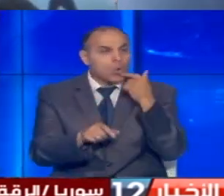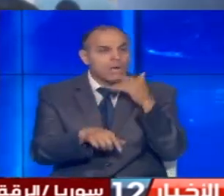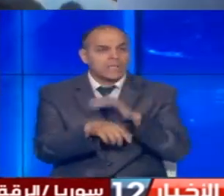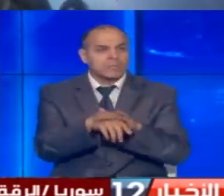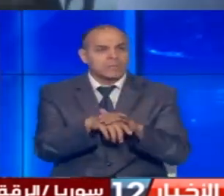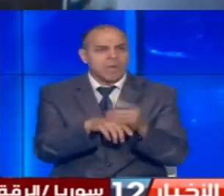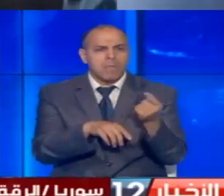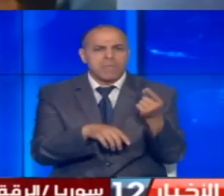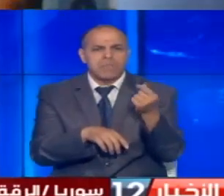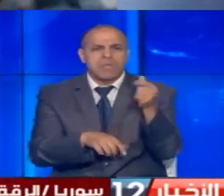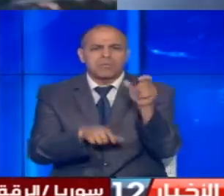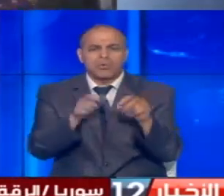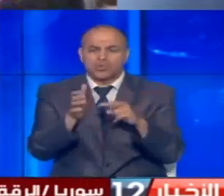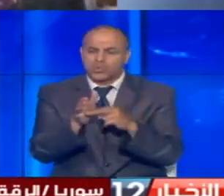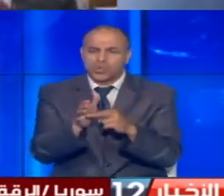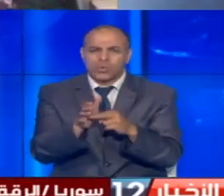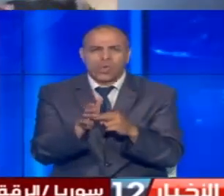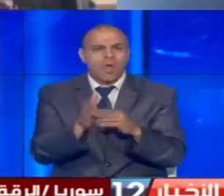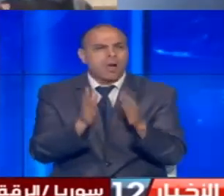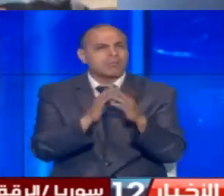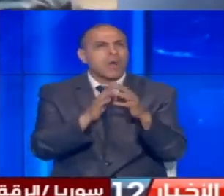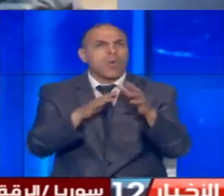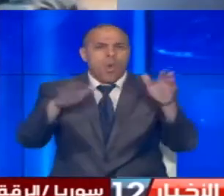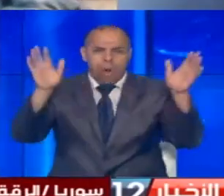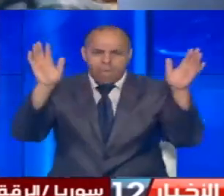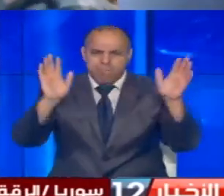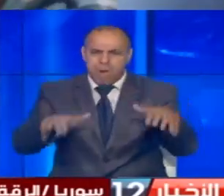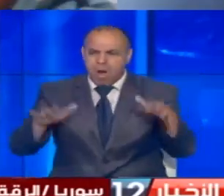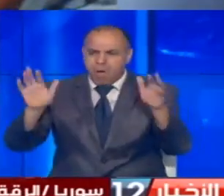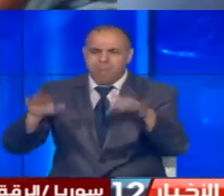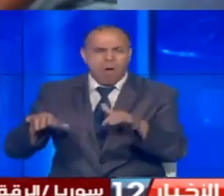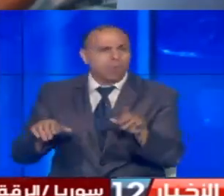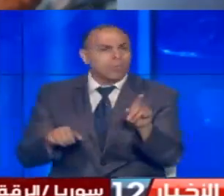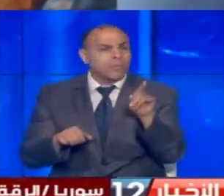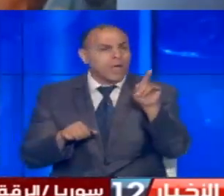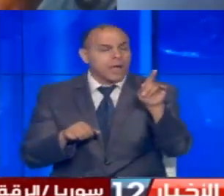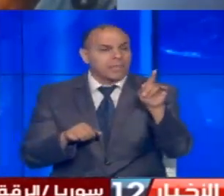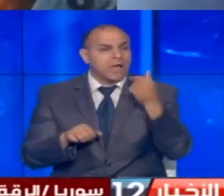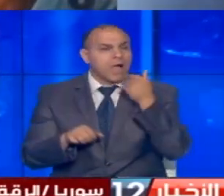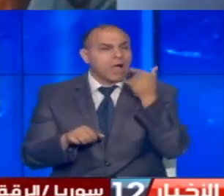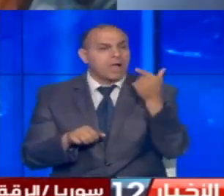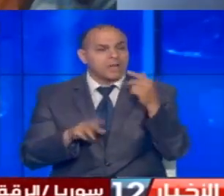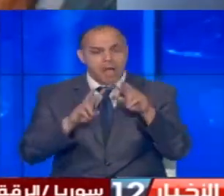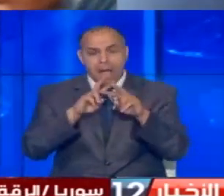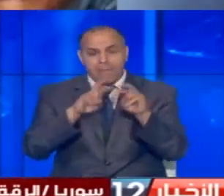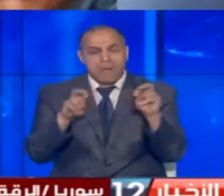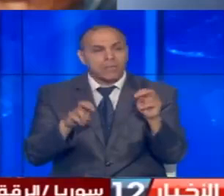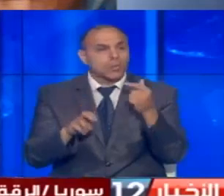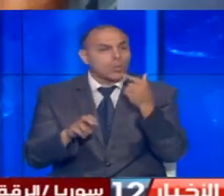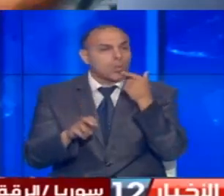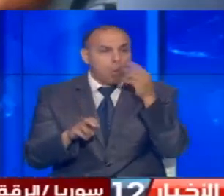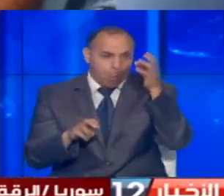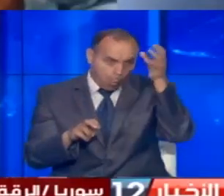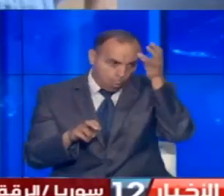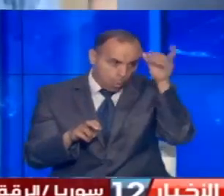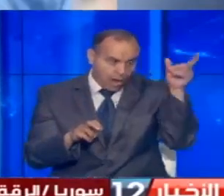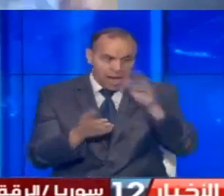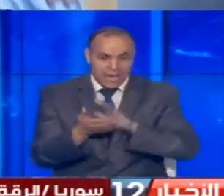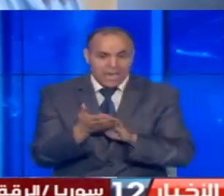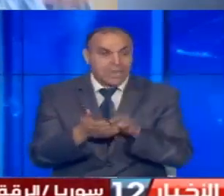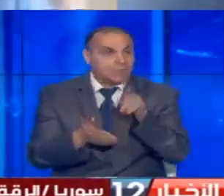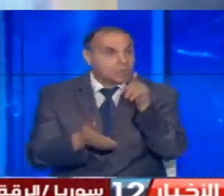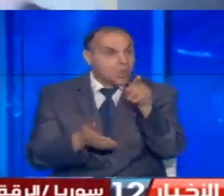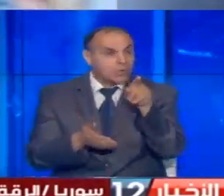موت مئات السوريين وتدمير جزء كبير من مبانيها، على ضوء تحقيق نفذه خبراؤها على أرض